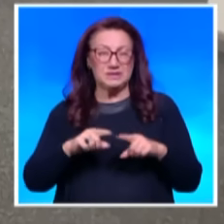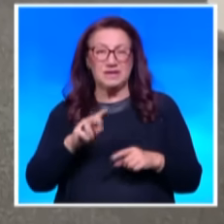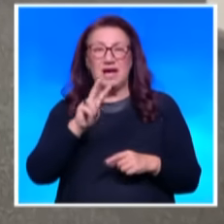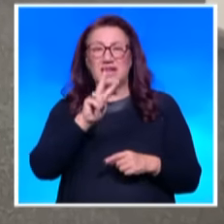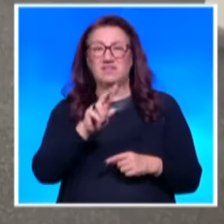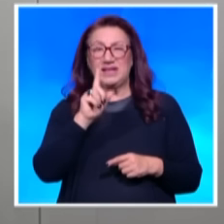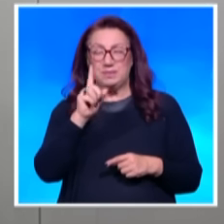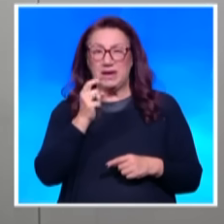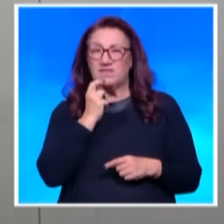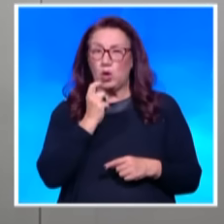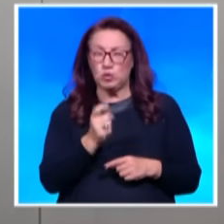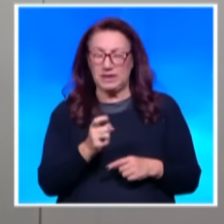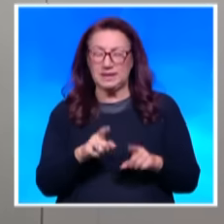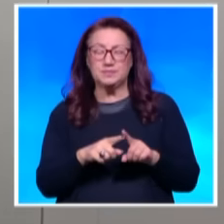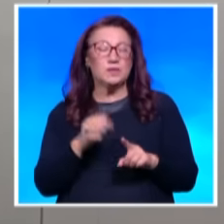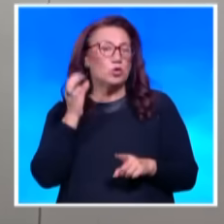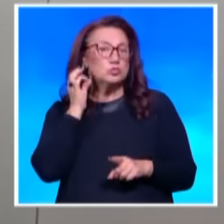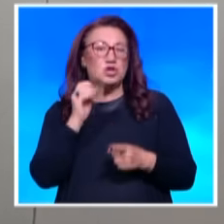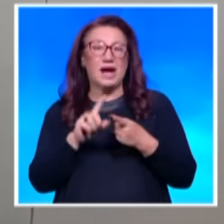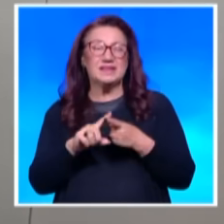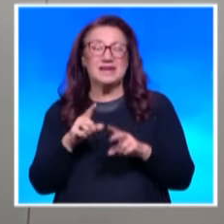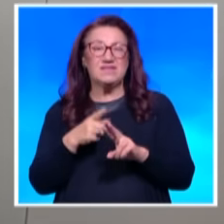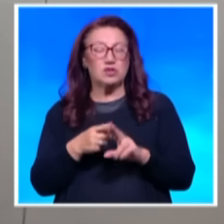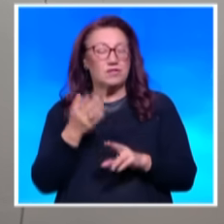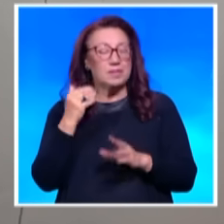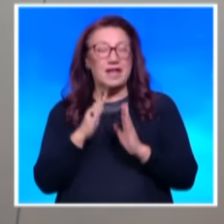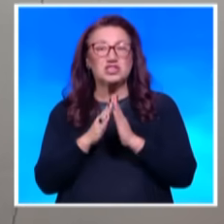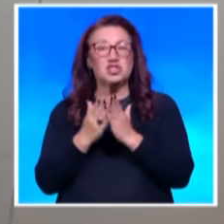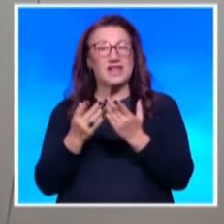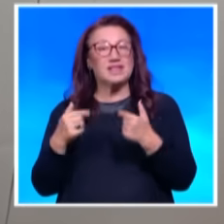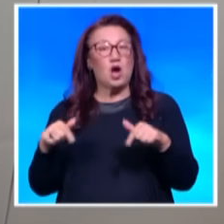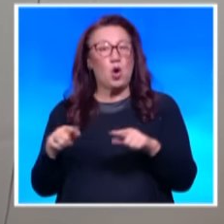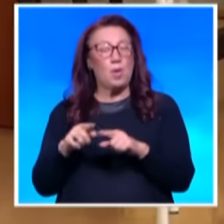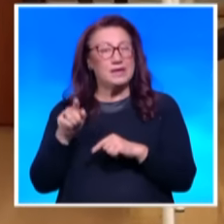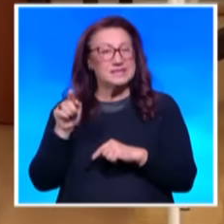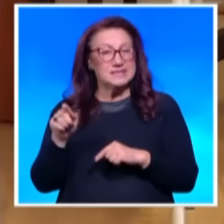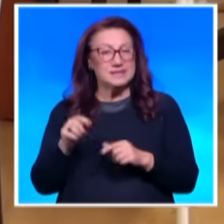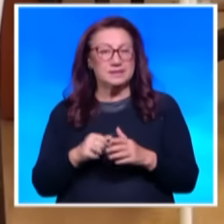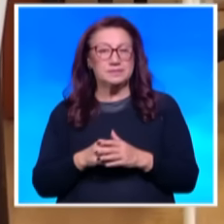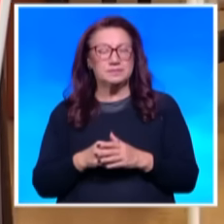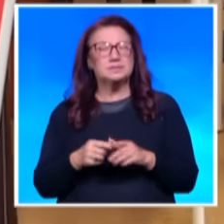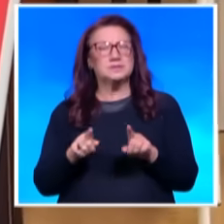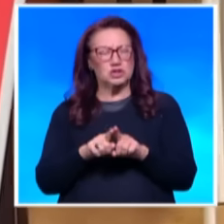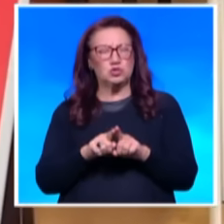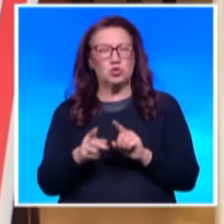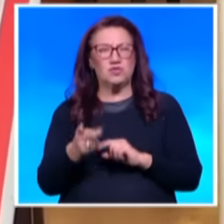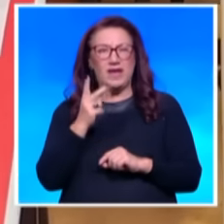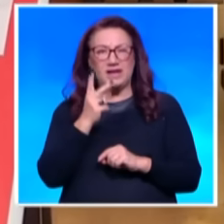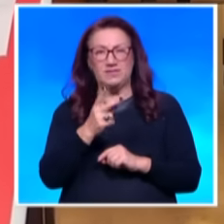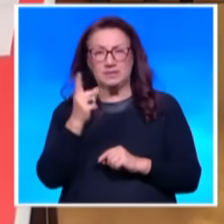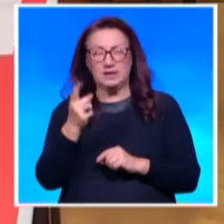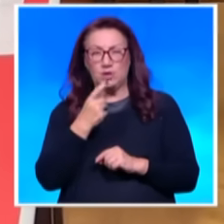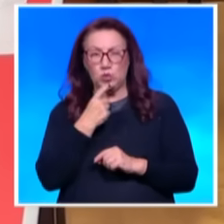Илинг. Госпожа Катрин Иванова е била член на комисия пак 21-а година. Но и